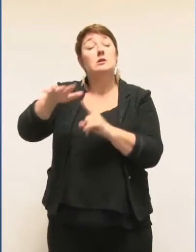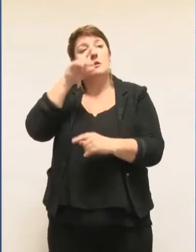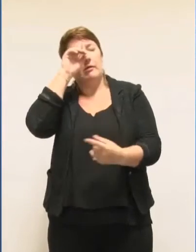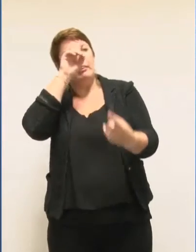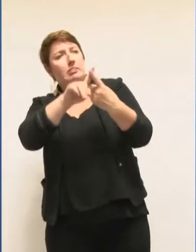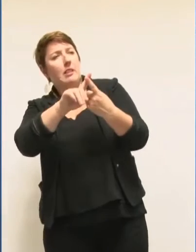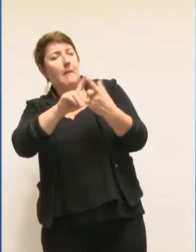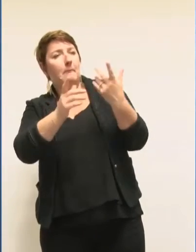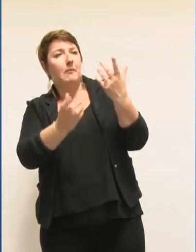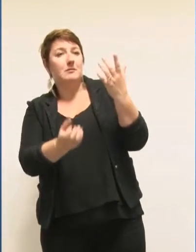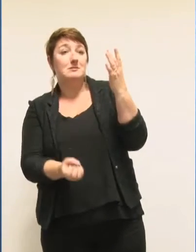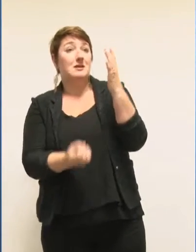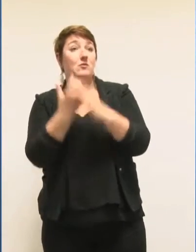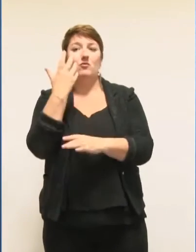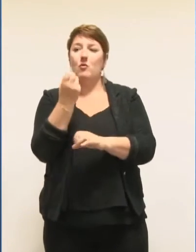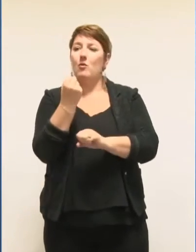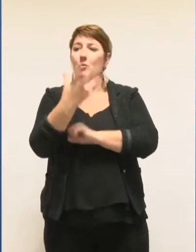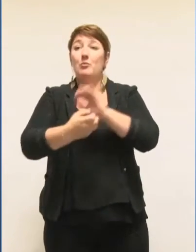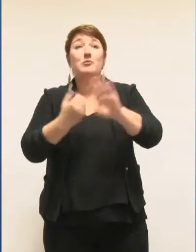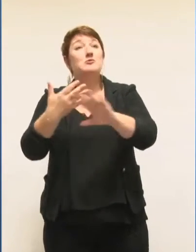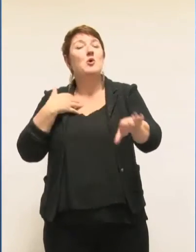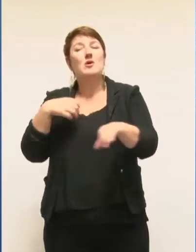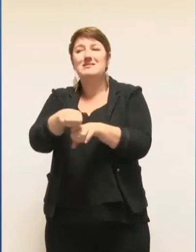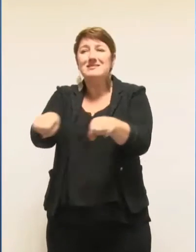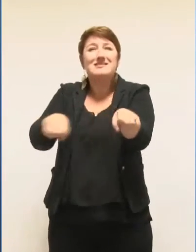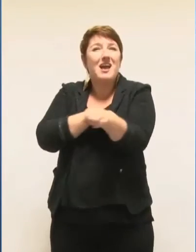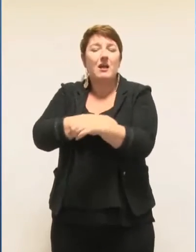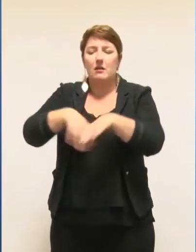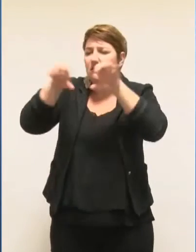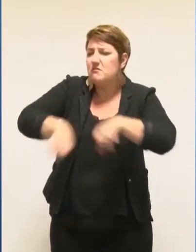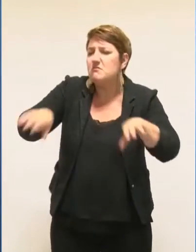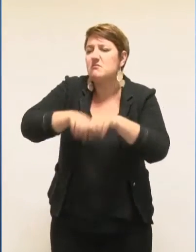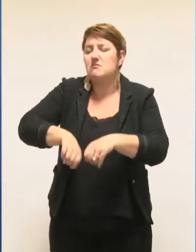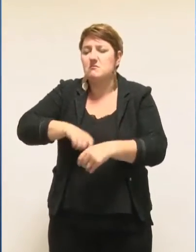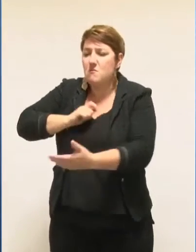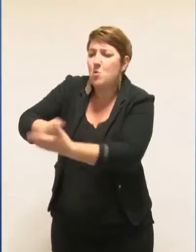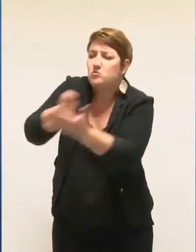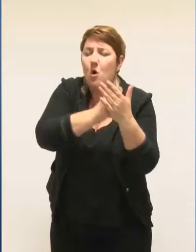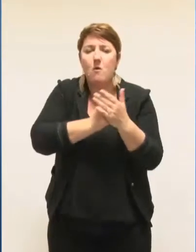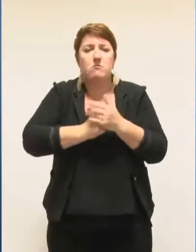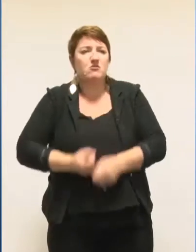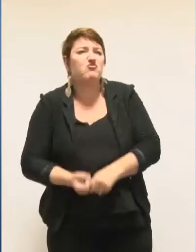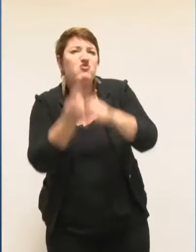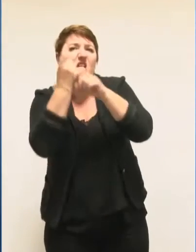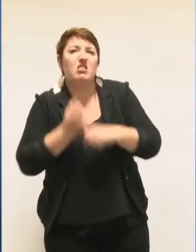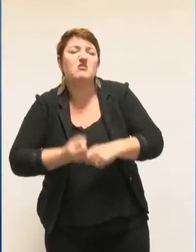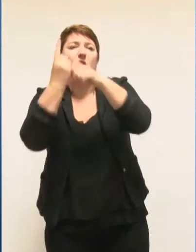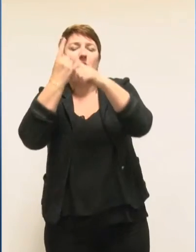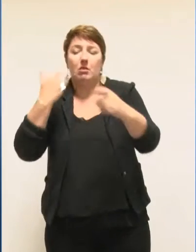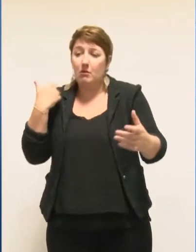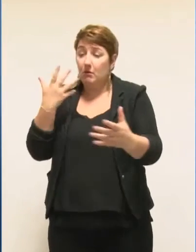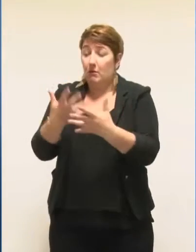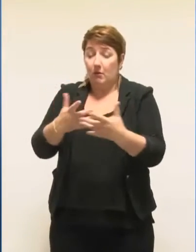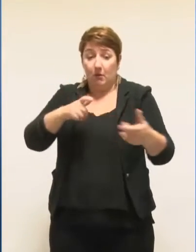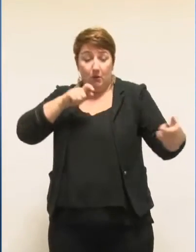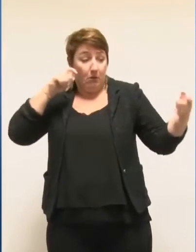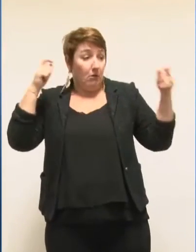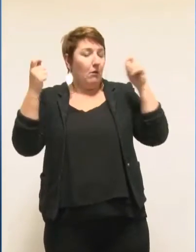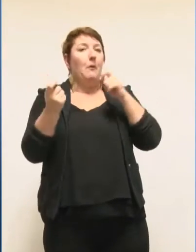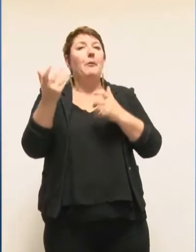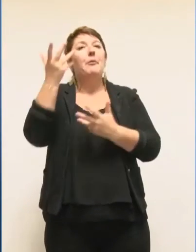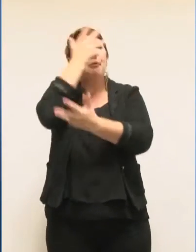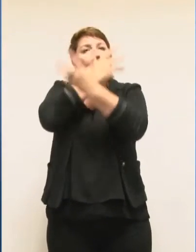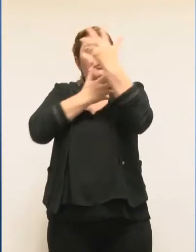depuis plusieurs siècles à produire, consommer, jeter sans compter et en créant par là même de lourdes